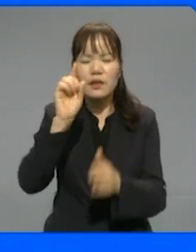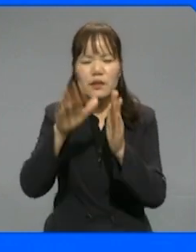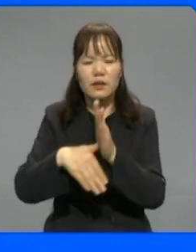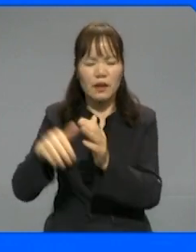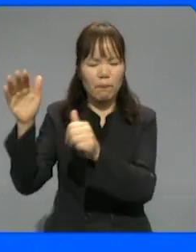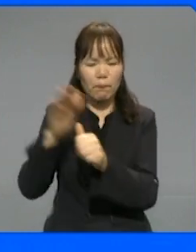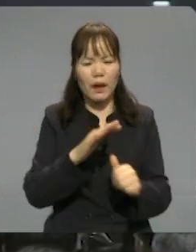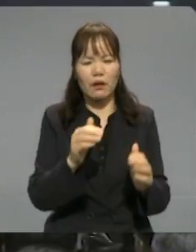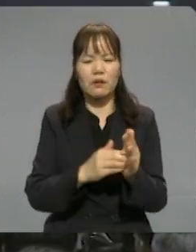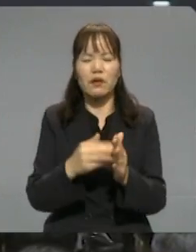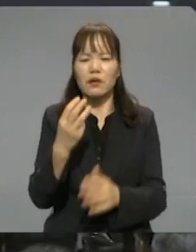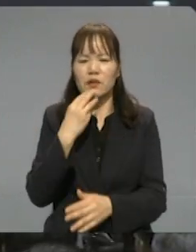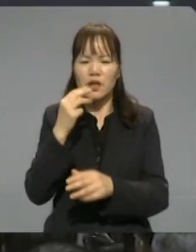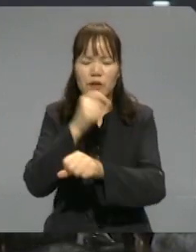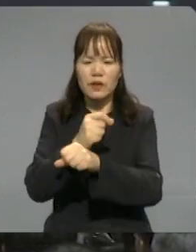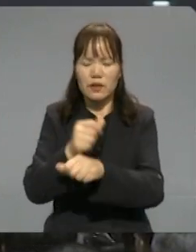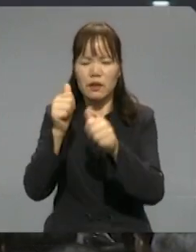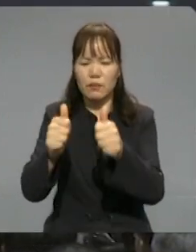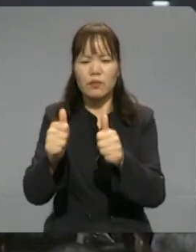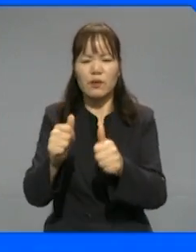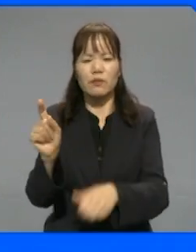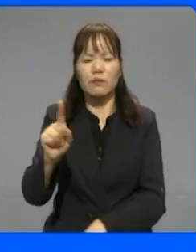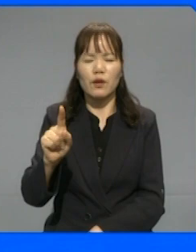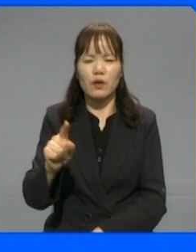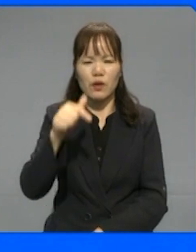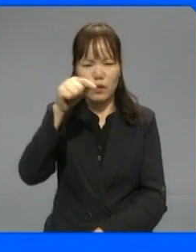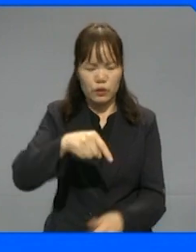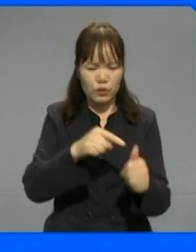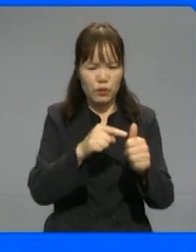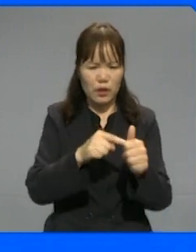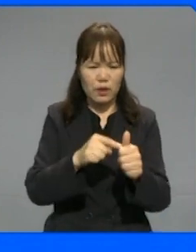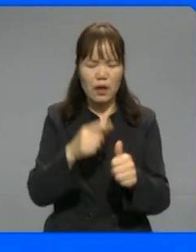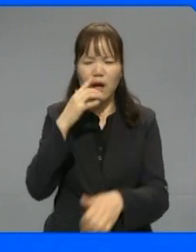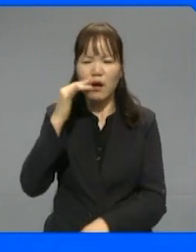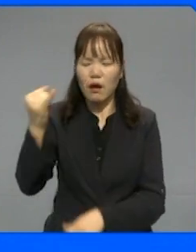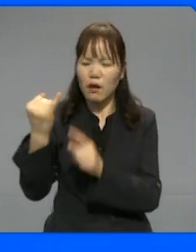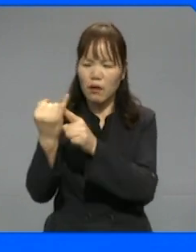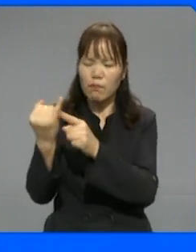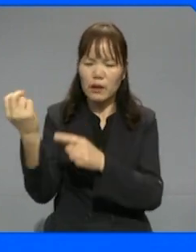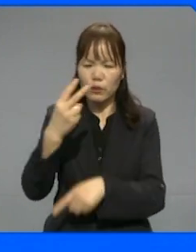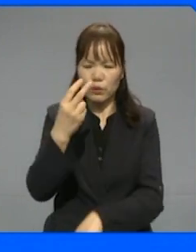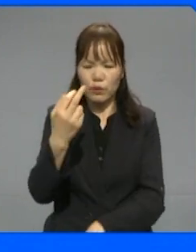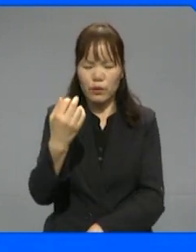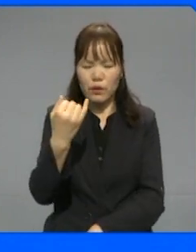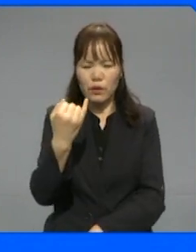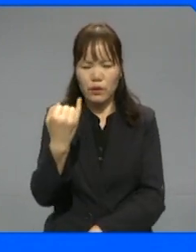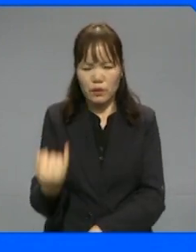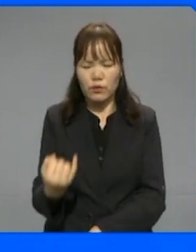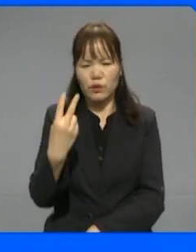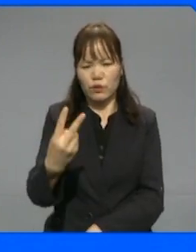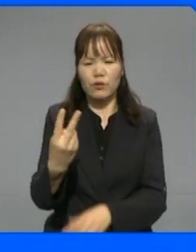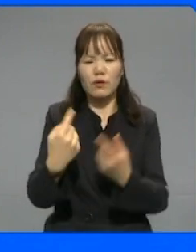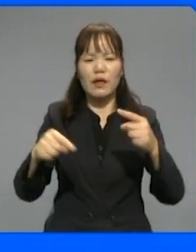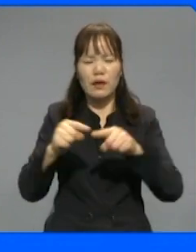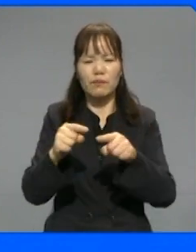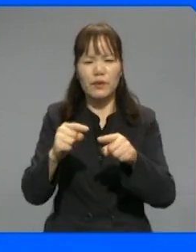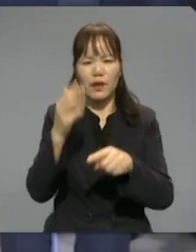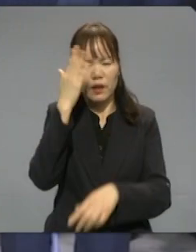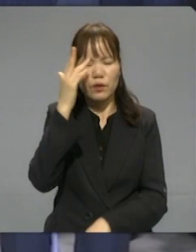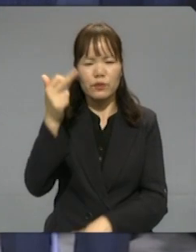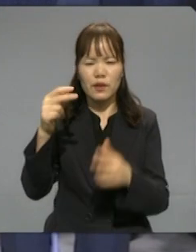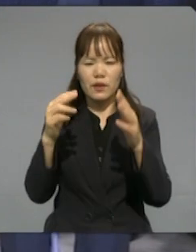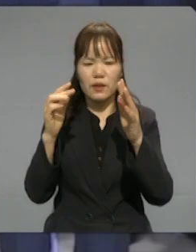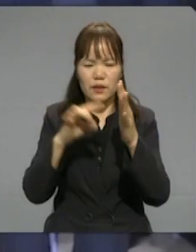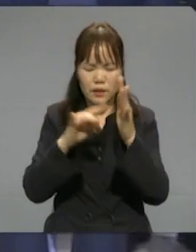패했습니다 서울행정법원 행정 5부는 구 회장이 모친 김영식 여사와 두 여동생과 함께 용산 세무서장을